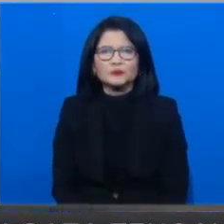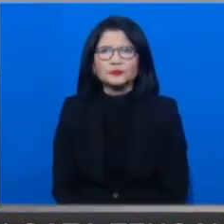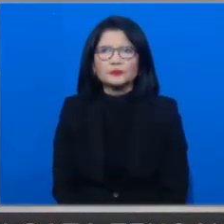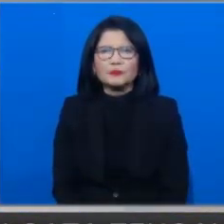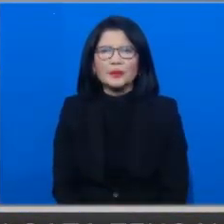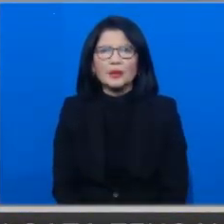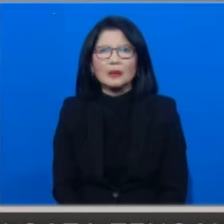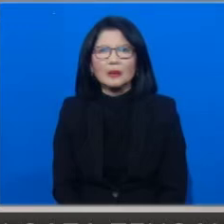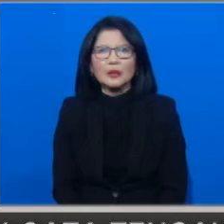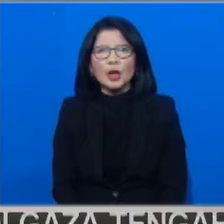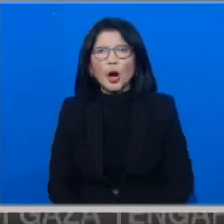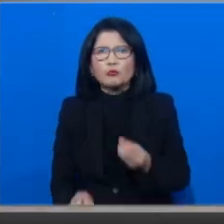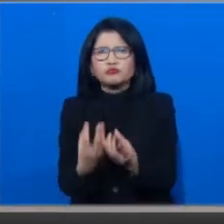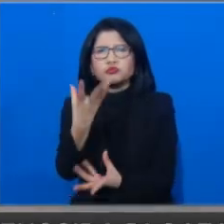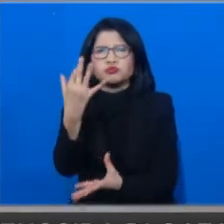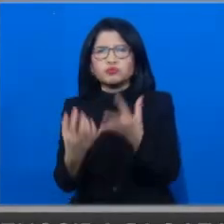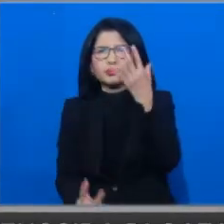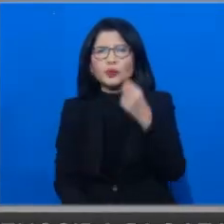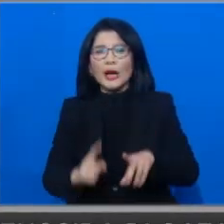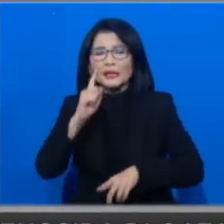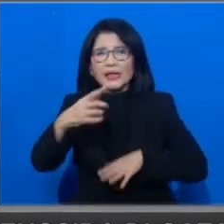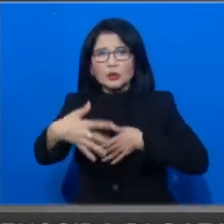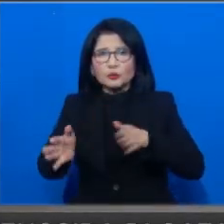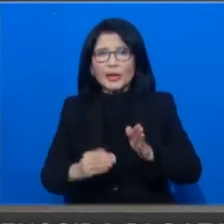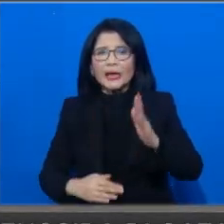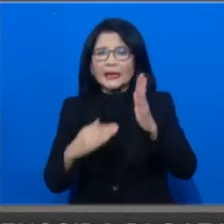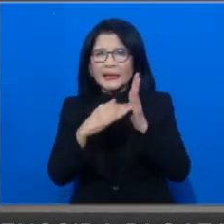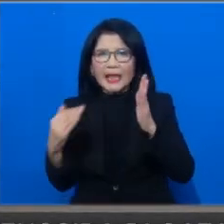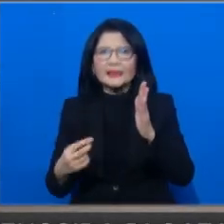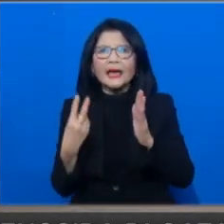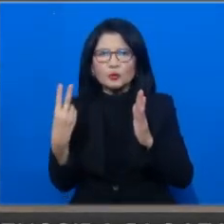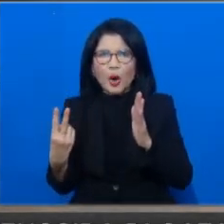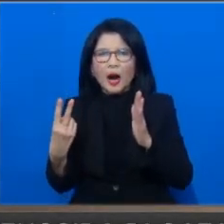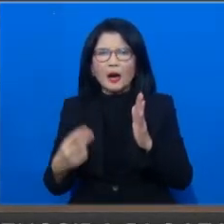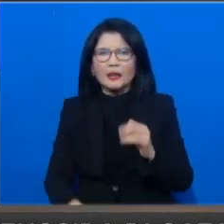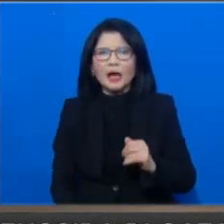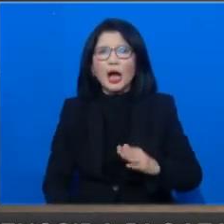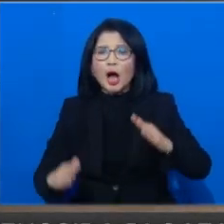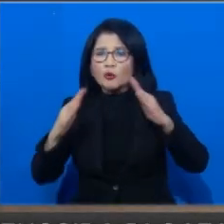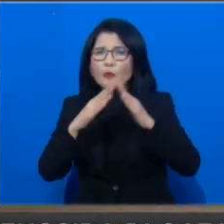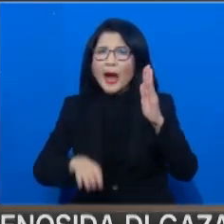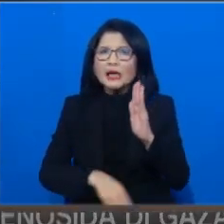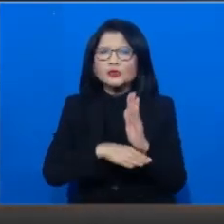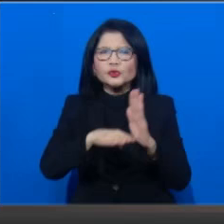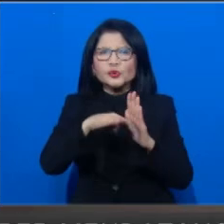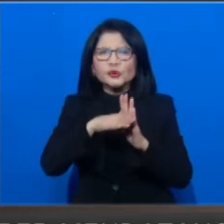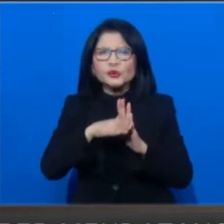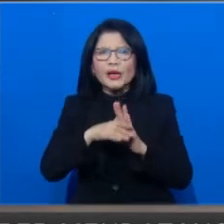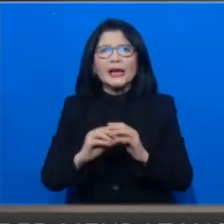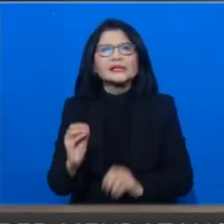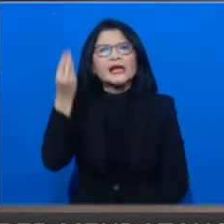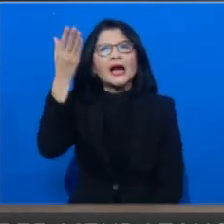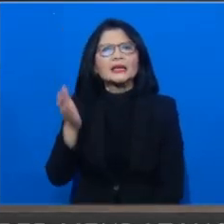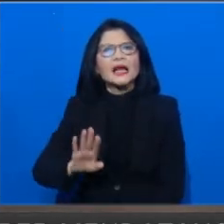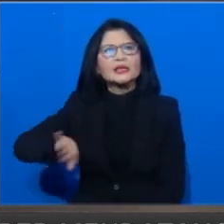Kepulan asap tebal membumbung dari salah satu unit di lantai 2 Tower E2, rumah susun Penggilingan Cakung, Jakarta Timur, Kamis